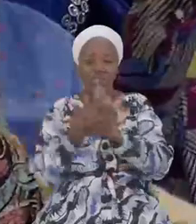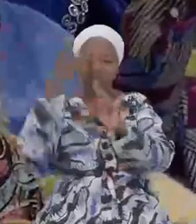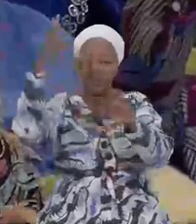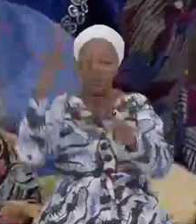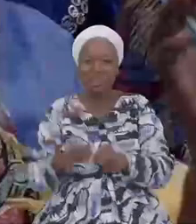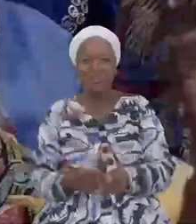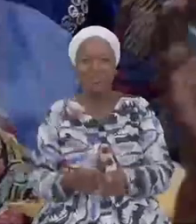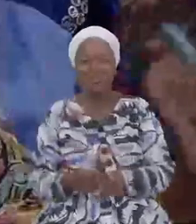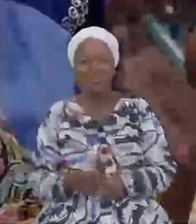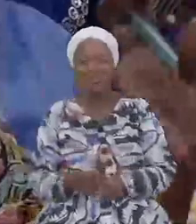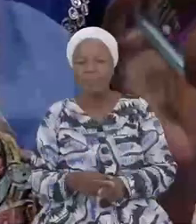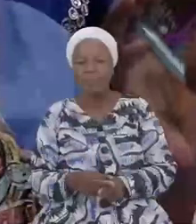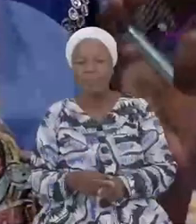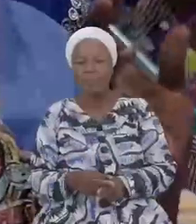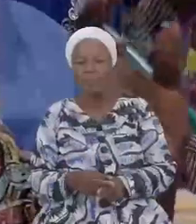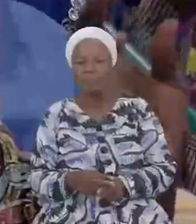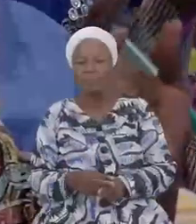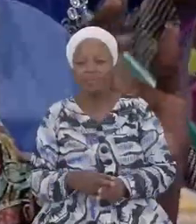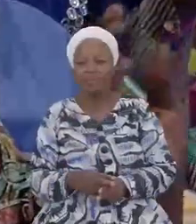de Jésus.